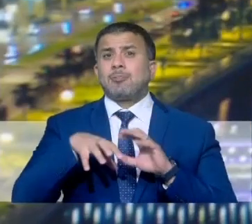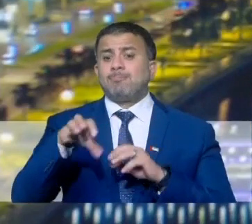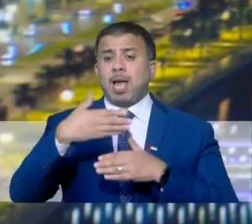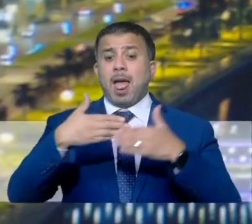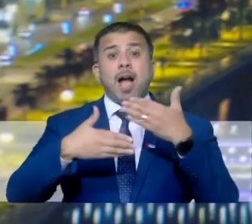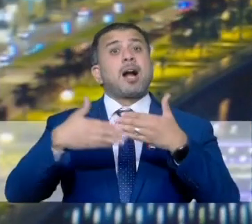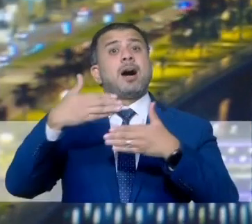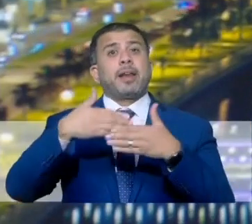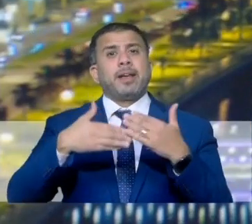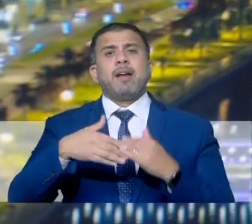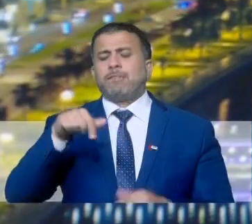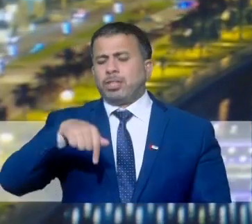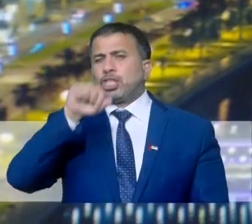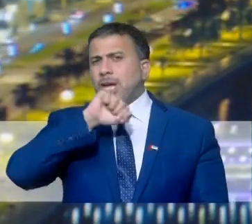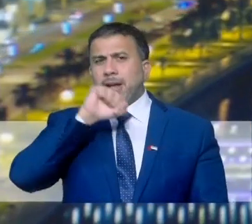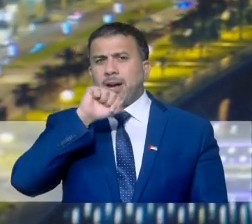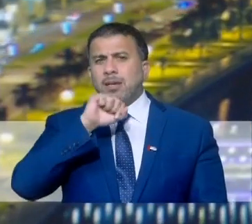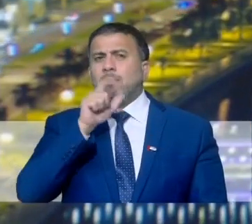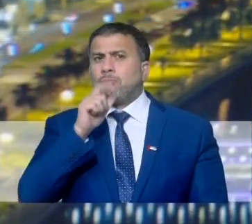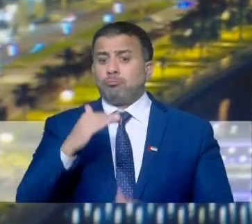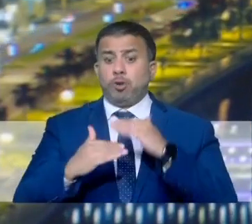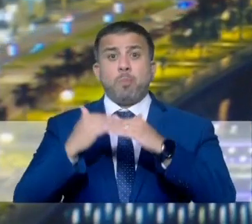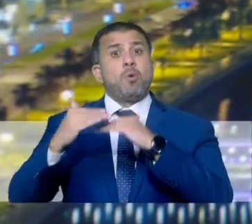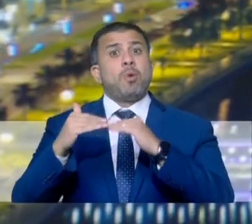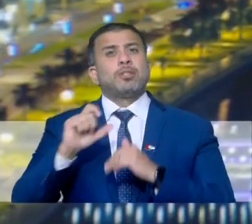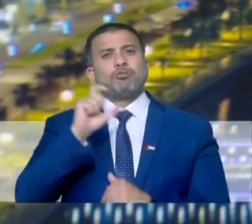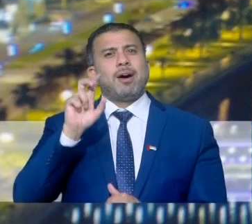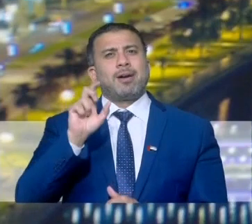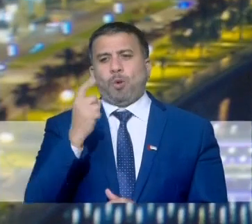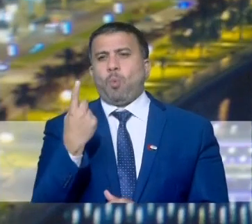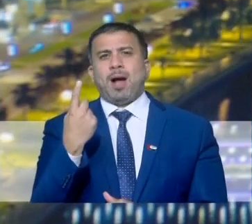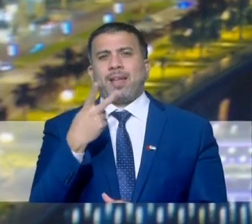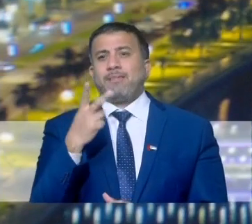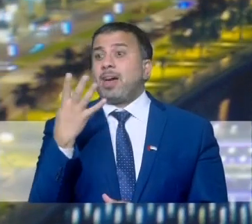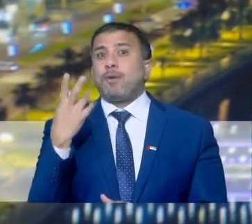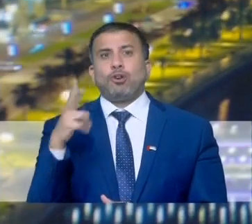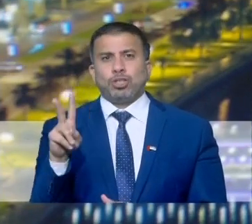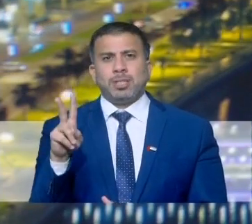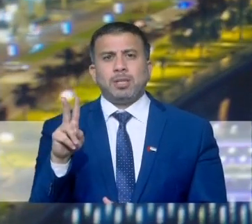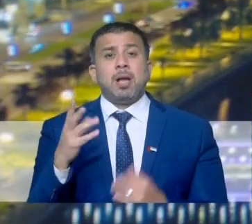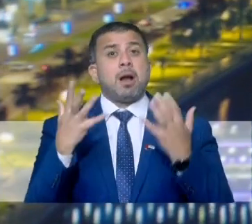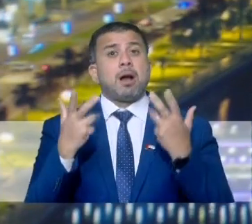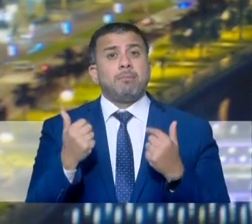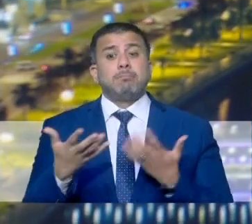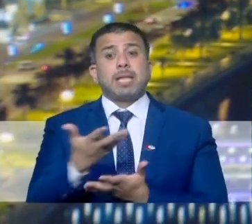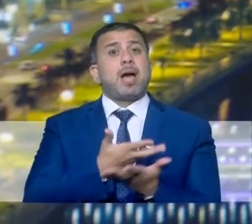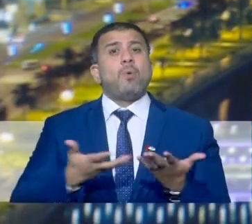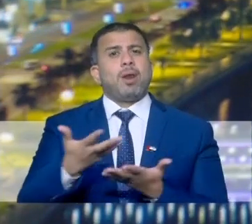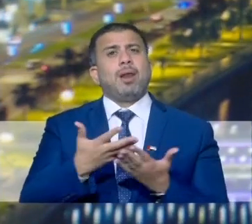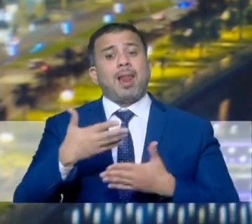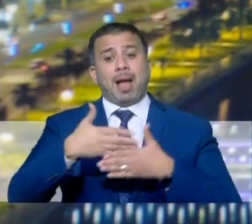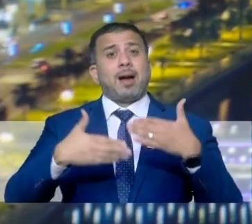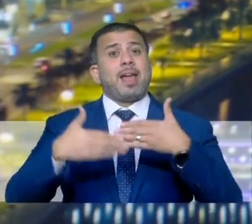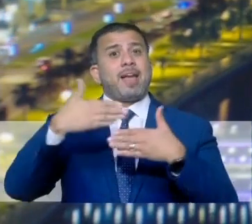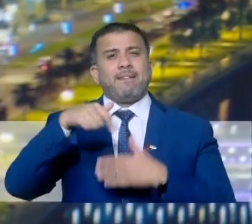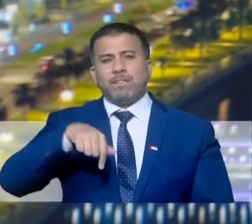سجل القطاع العقاري في إمارة الشارقة نمواً خلال شهر يناير 2024، إذ بلغ حجم التداولات